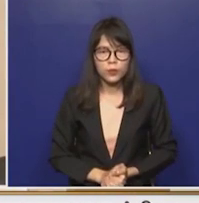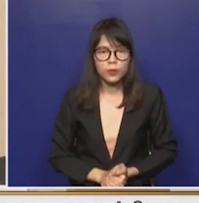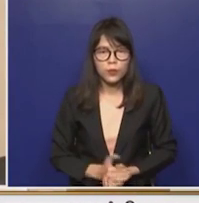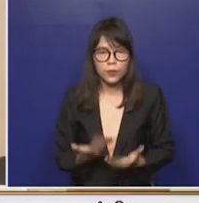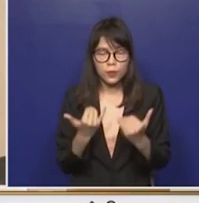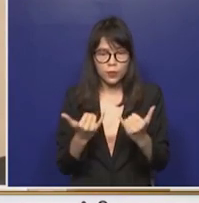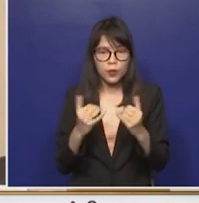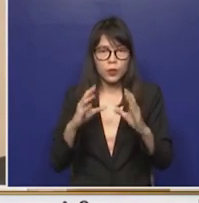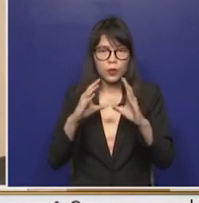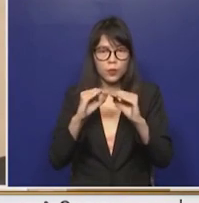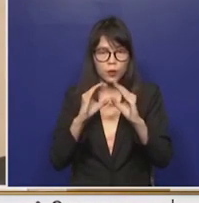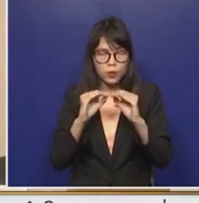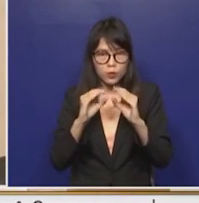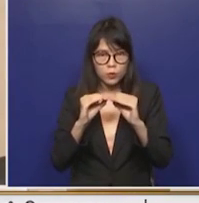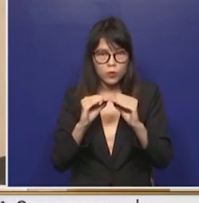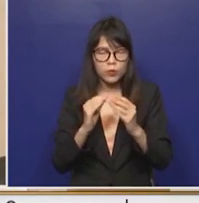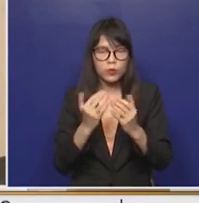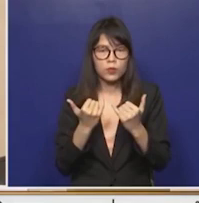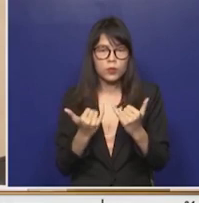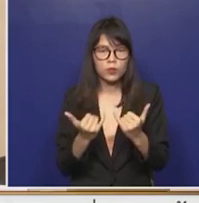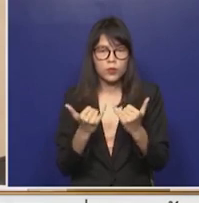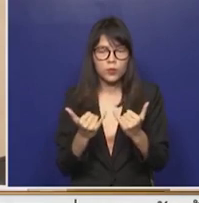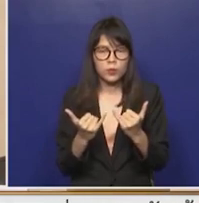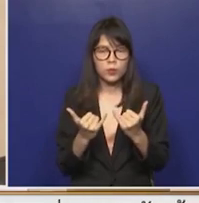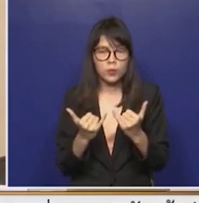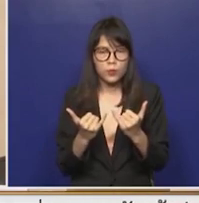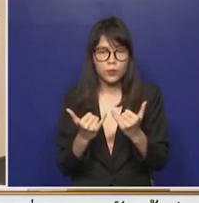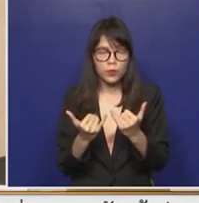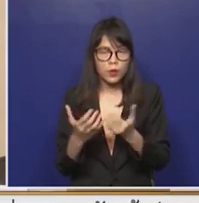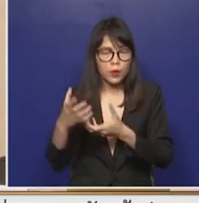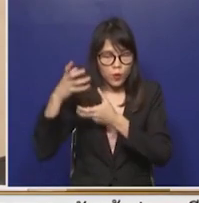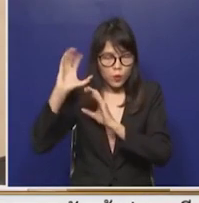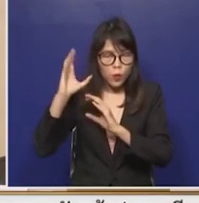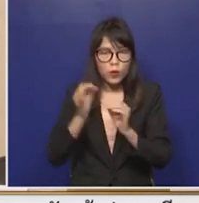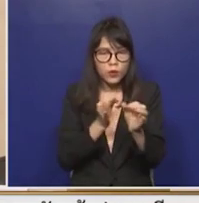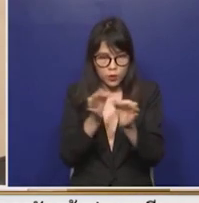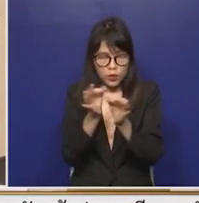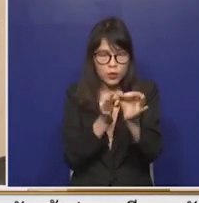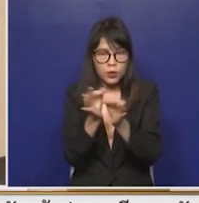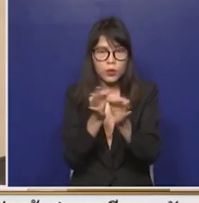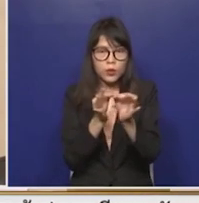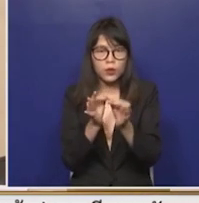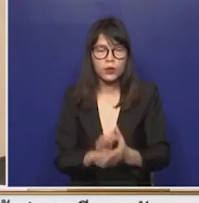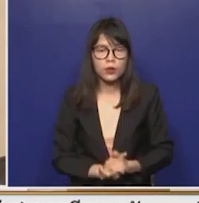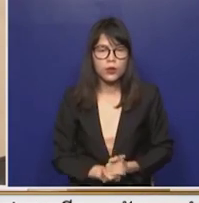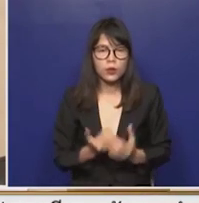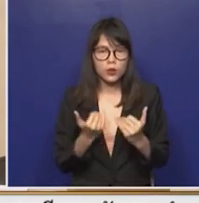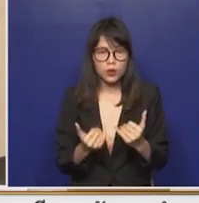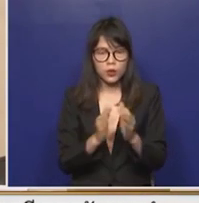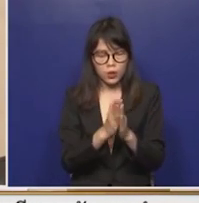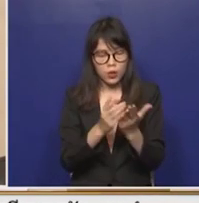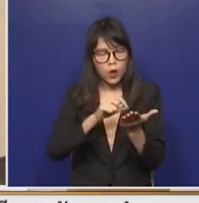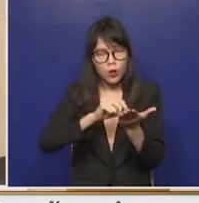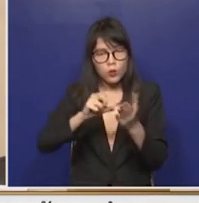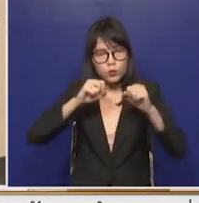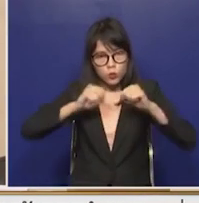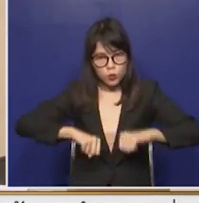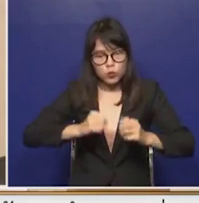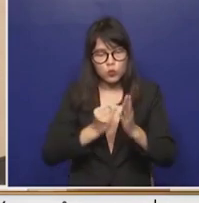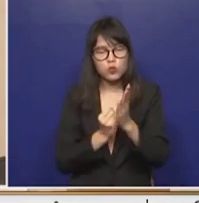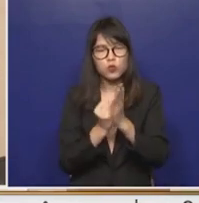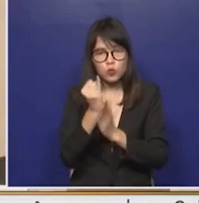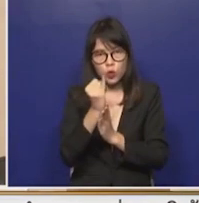ราบถึงปีไปที่มาของเหตุการณ์ในวันนี้เพราะนั้นยัตตินี้ถูกต้องตามข้อบังคับทุกอย่